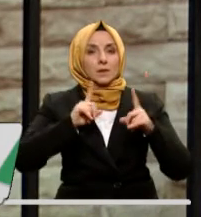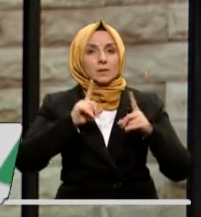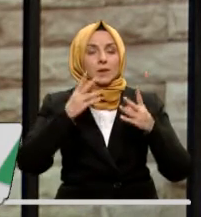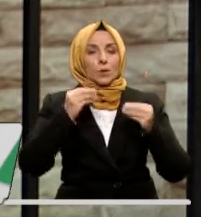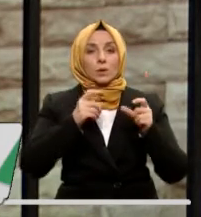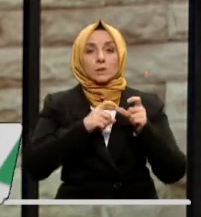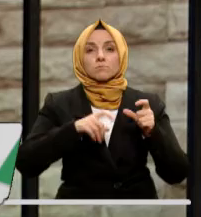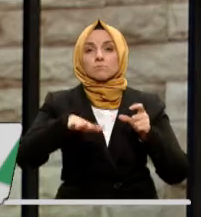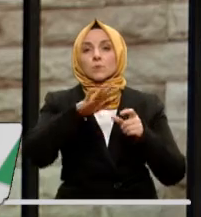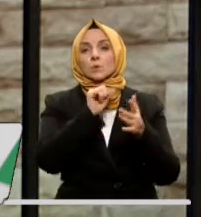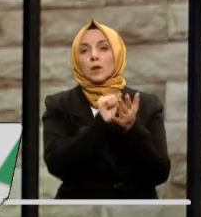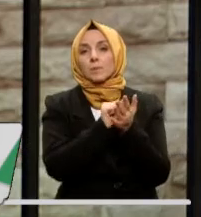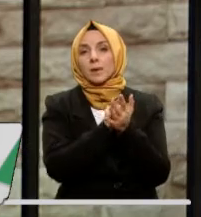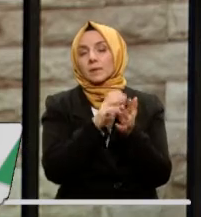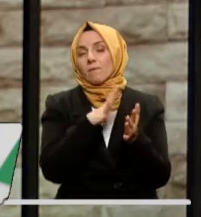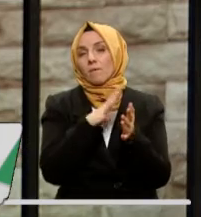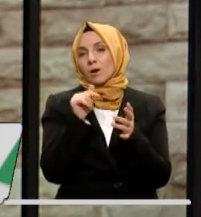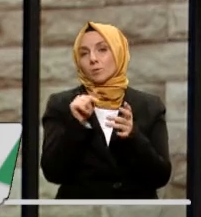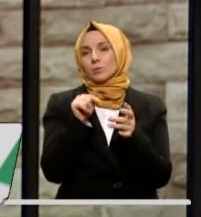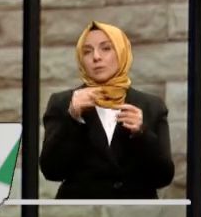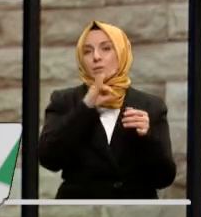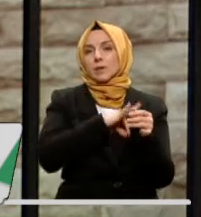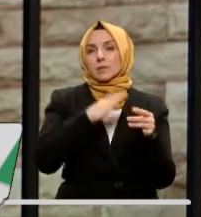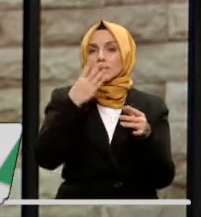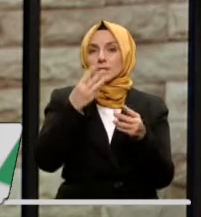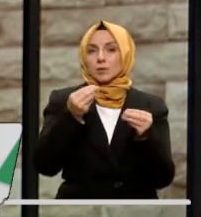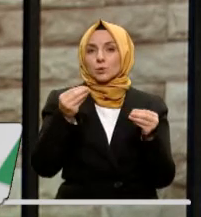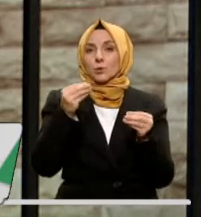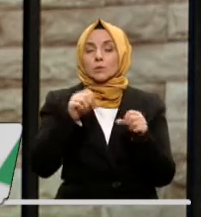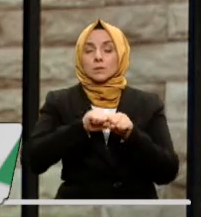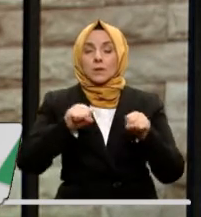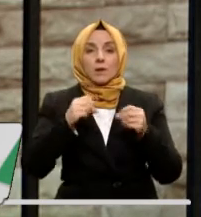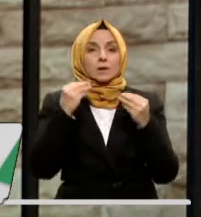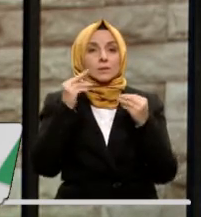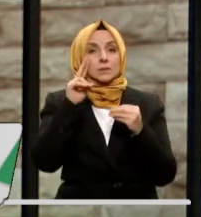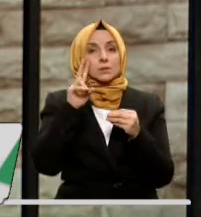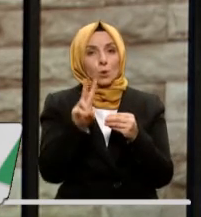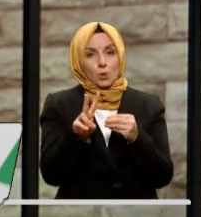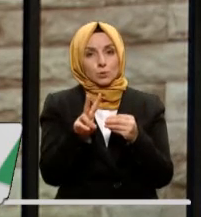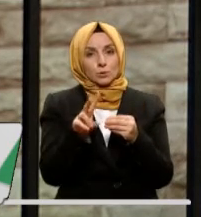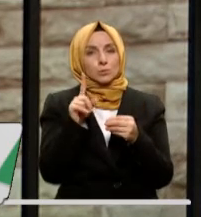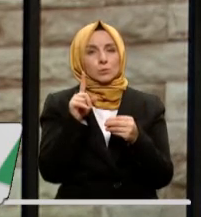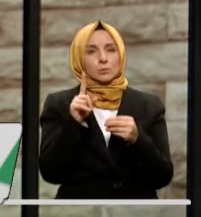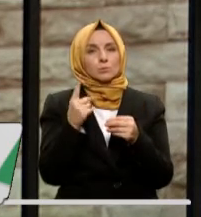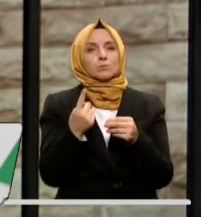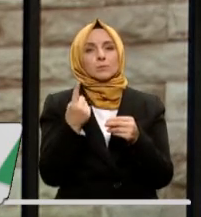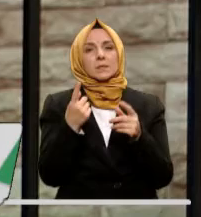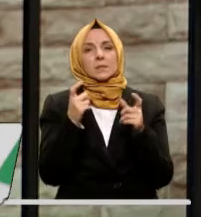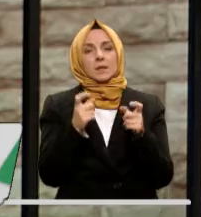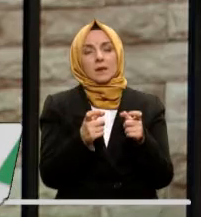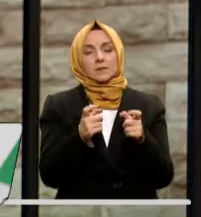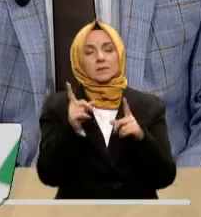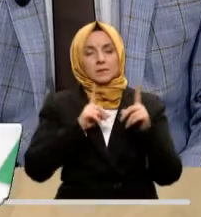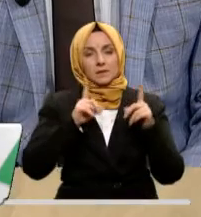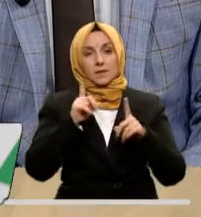maalesef faydasından daha çok zararlı özellikle günümüzde gördüğümüz bir yapıda sosyal